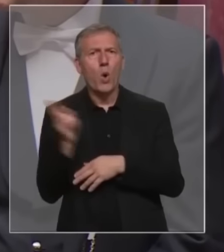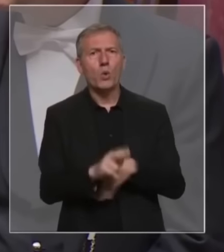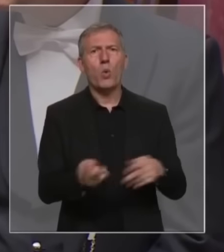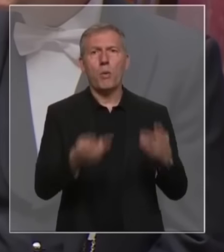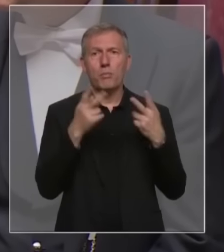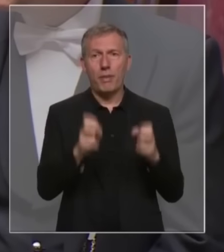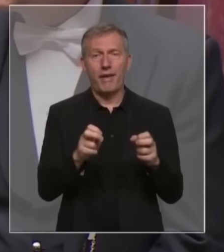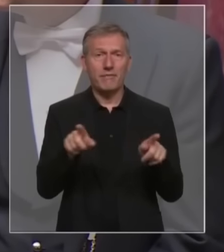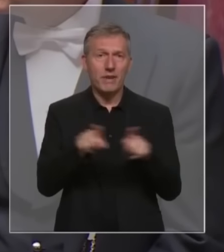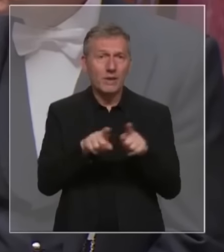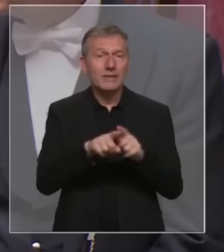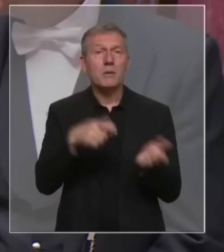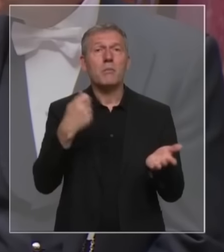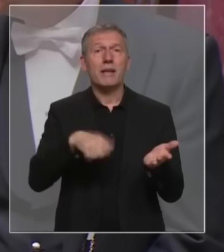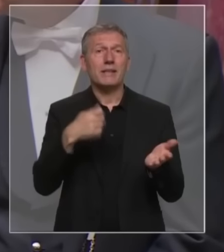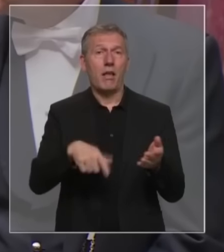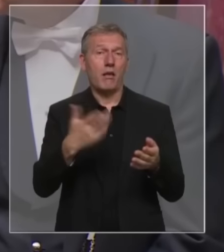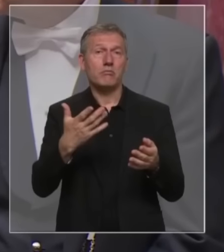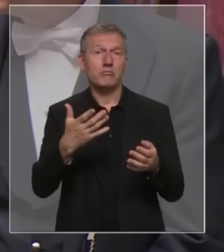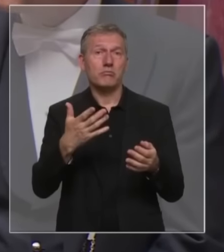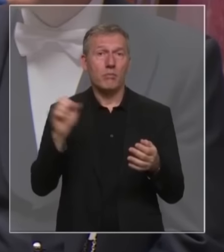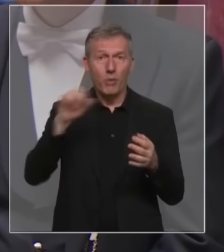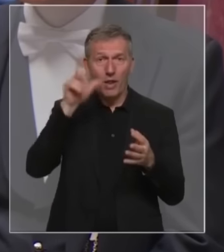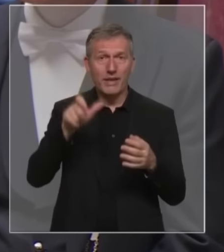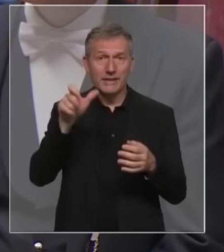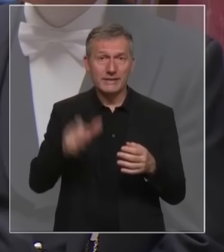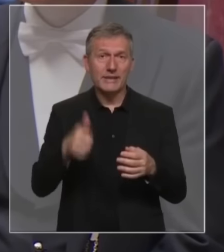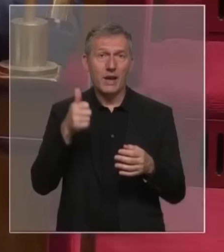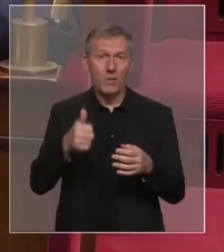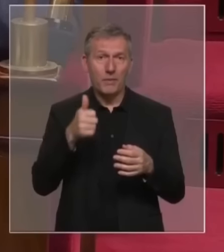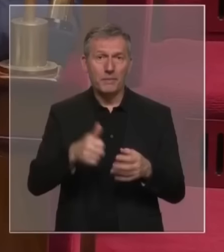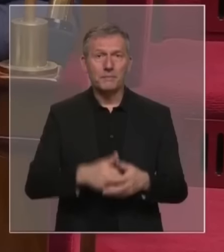et notamment celle du président de la Polynésie mille